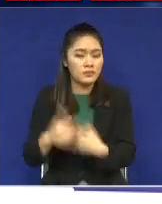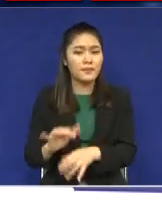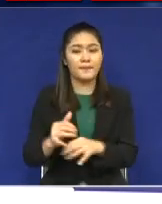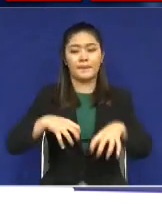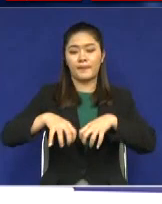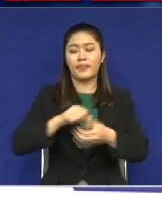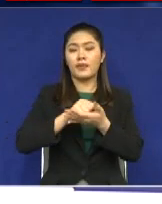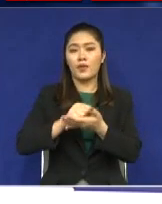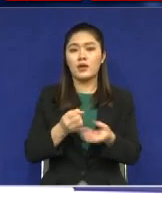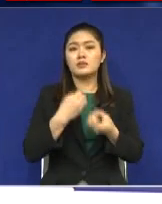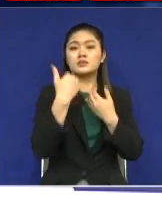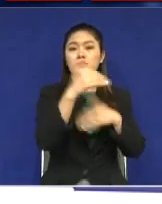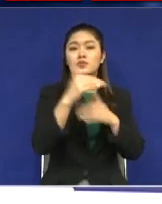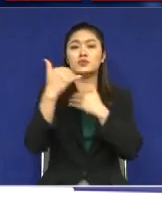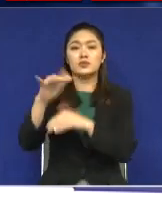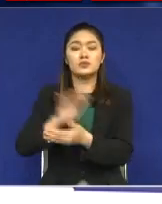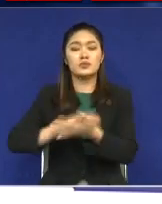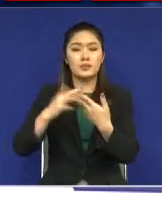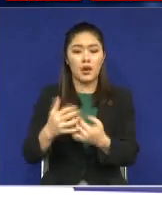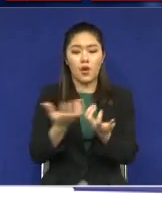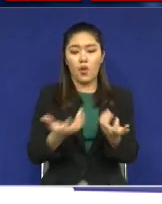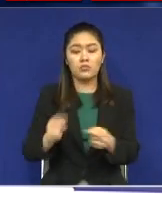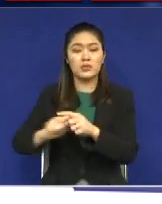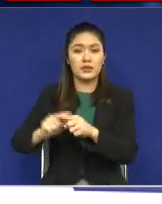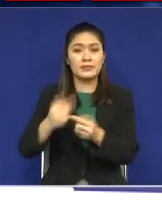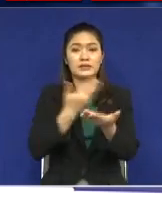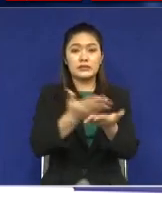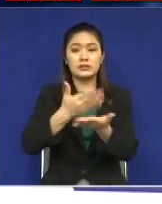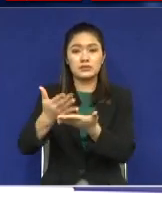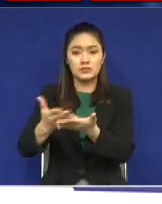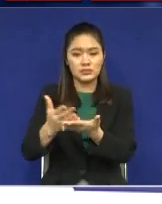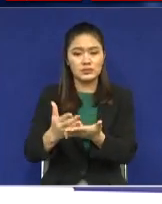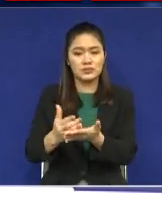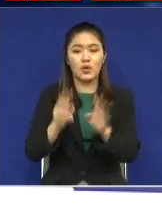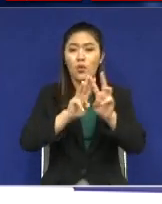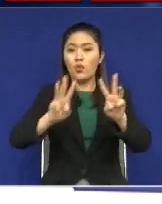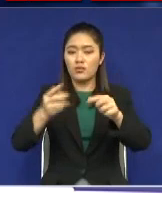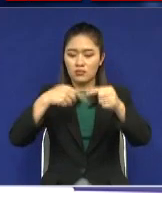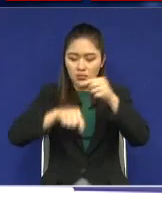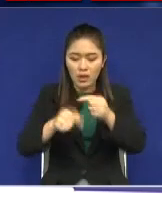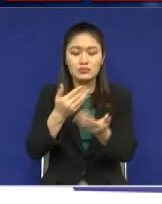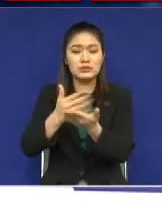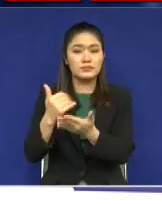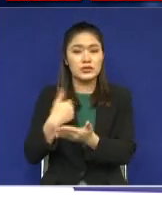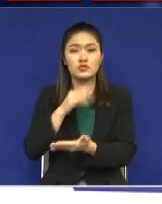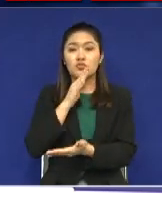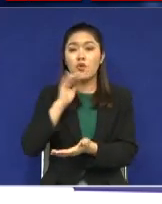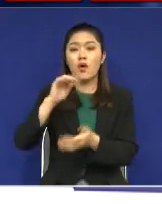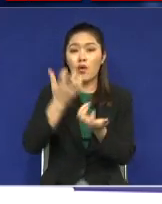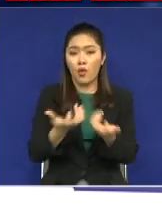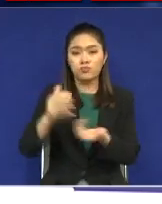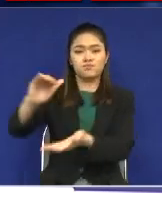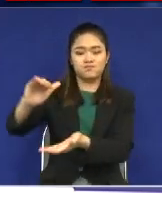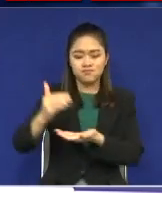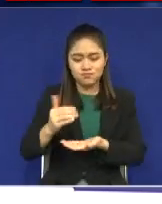ส่งข้าวของที่จะซื้อกันออนไลน์มานะครับคราวนี้ถ้าเกิดของมาแล้วเราจะจัด